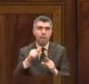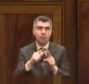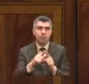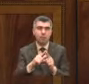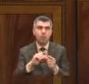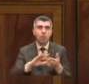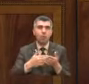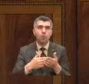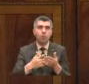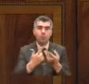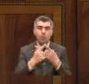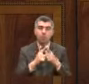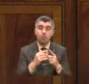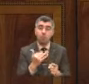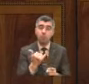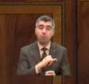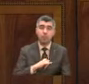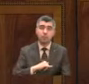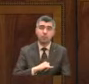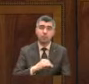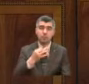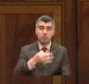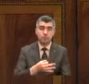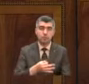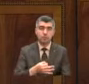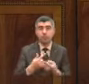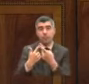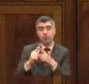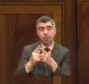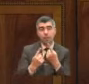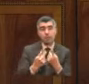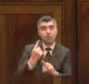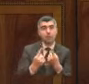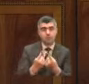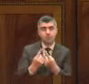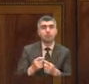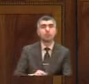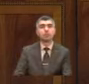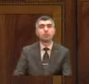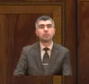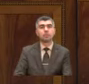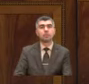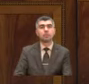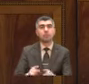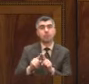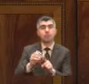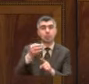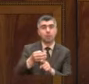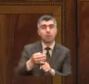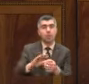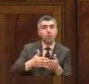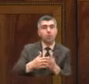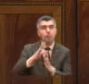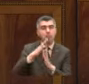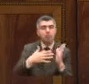الزاما تربط بالتطهير السائل، وجاء طبعا من ليكسيفيا اللي موجود على مستوى يعني ام عزه اللي الان دار له برنامج